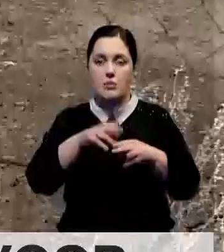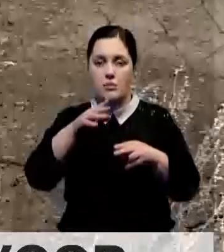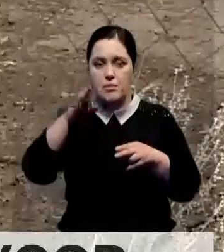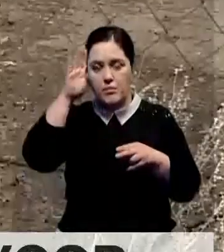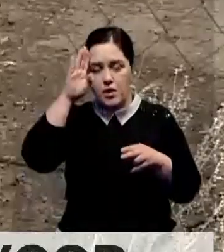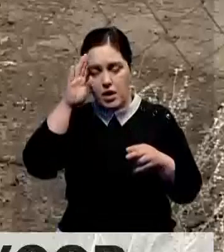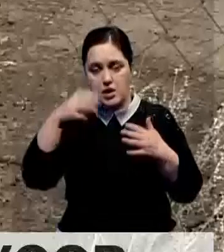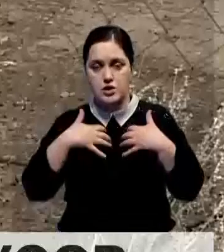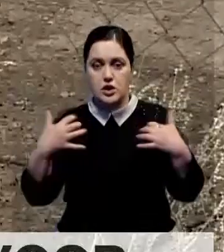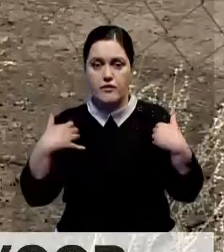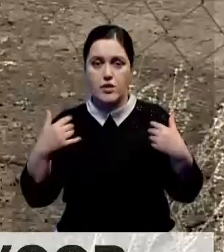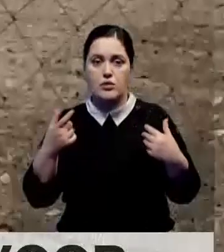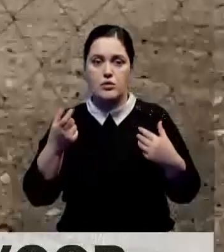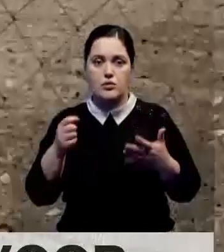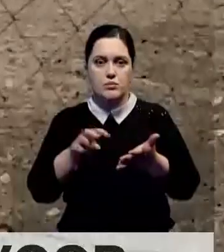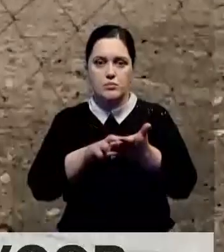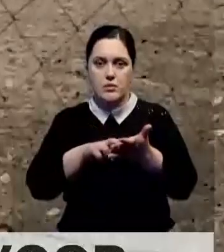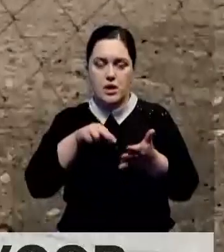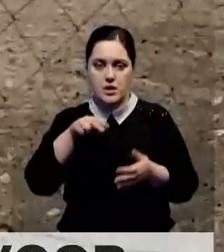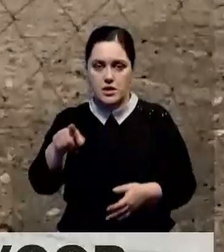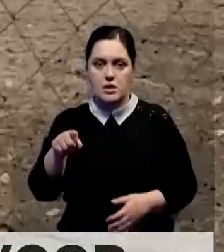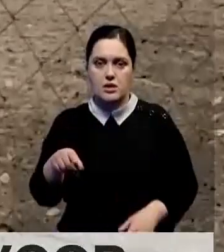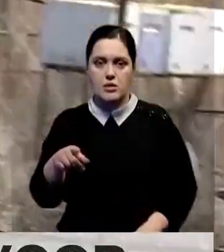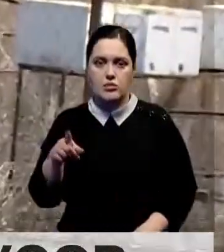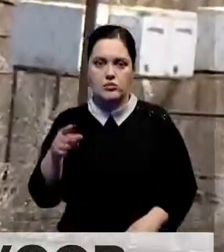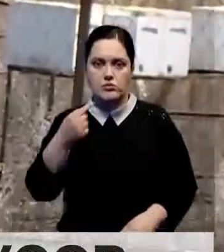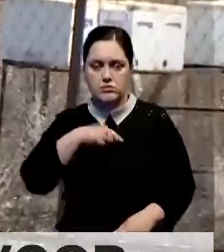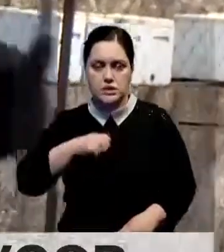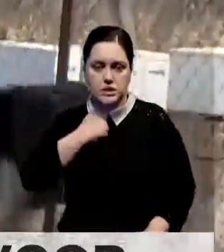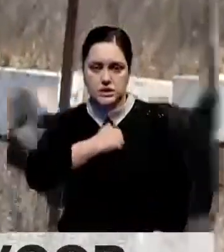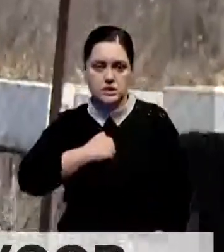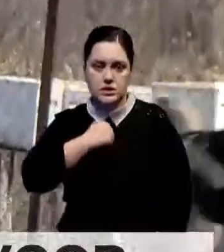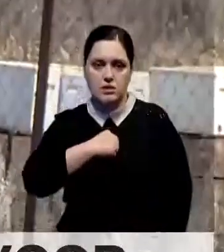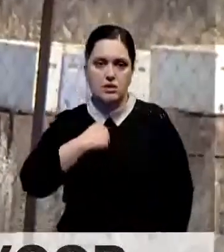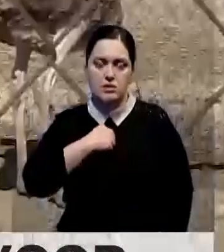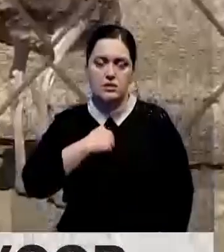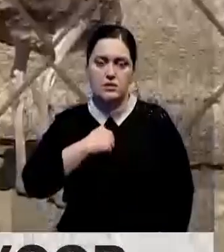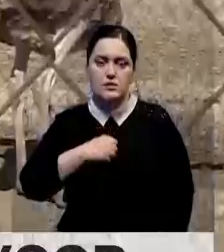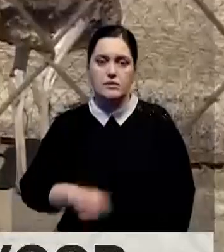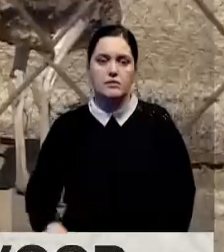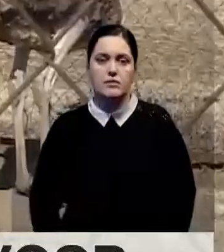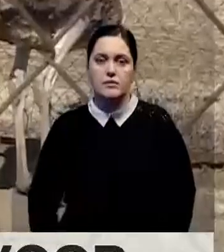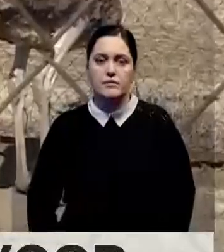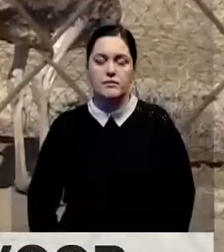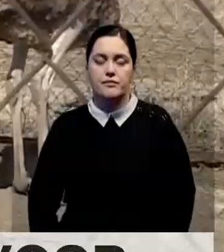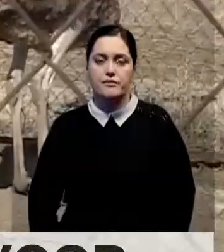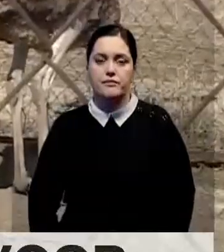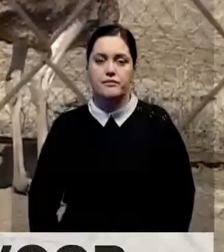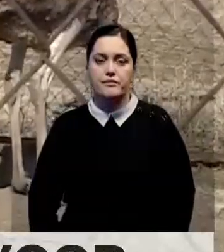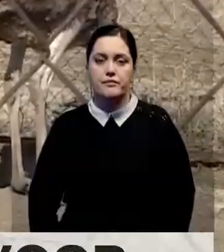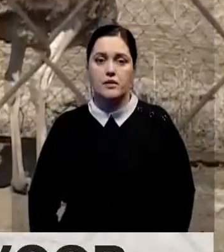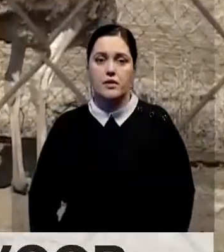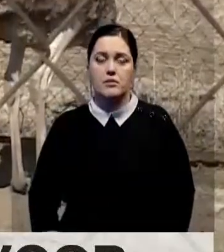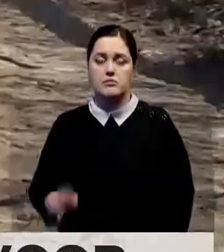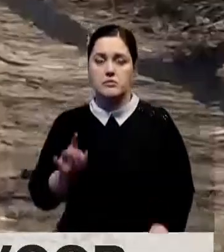Ну теперь боимся заходить выше сетки достают ногами в остальном страусы